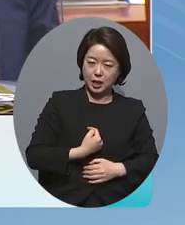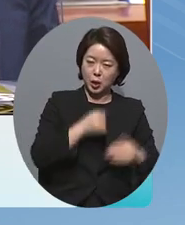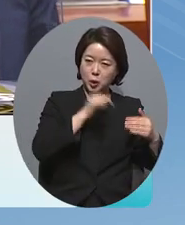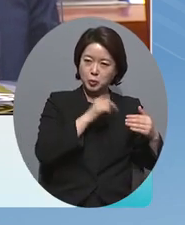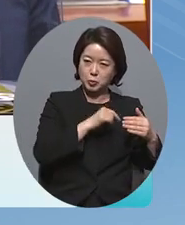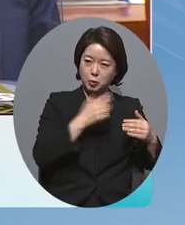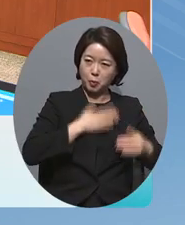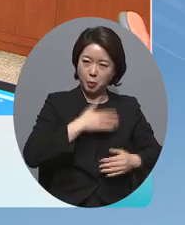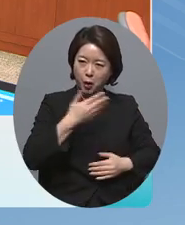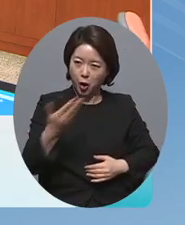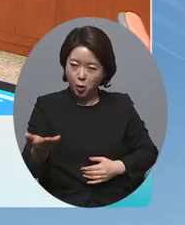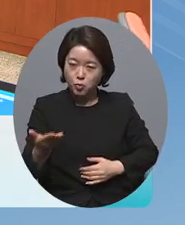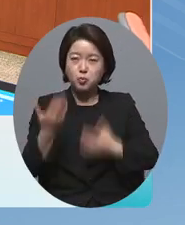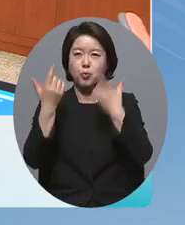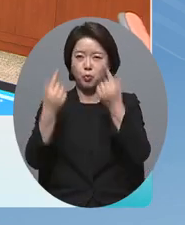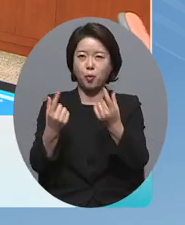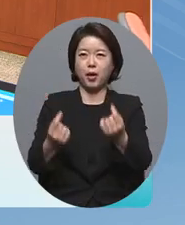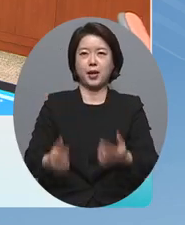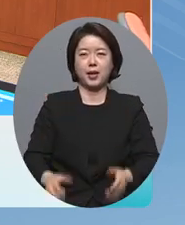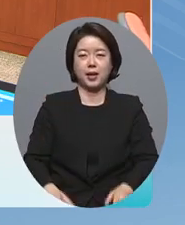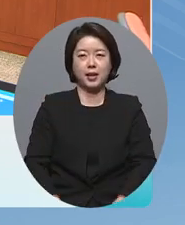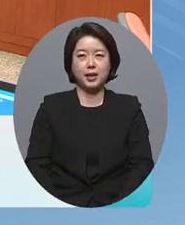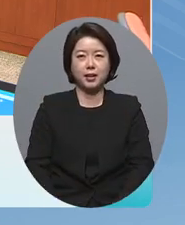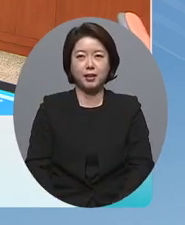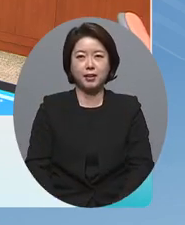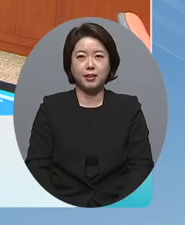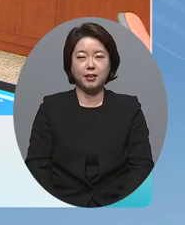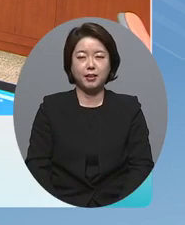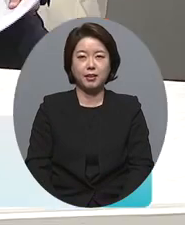제공하고 있다라고 보여집니다. 어떻습니까?